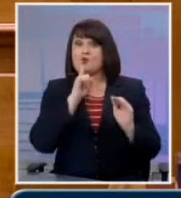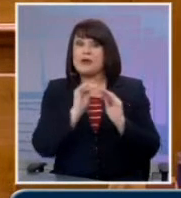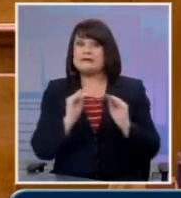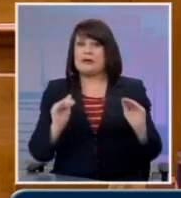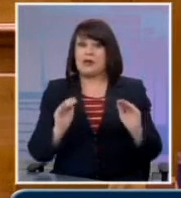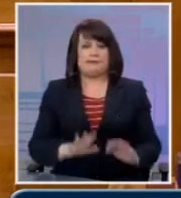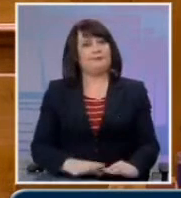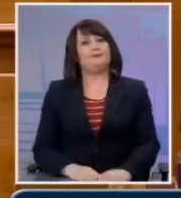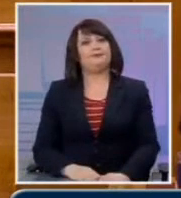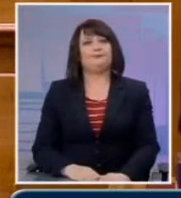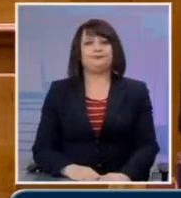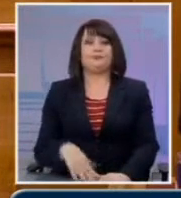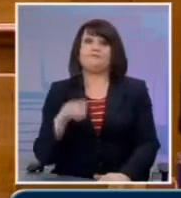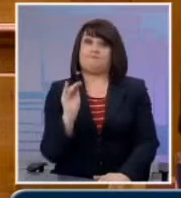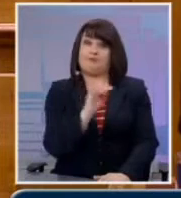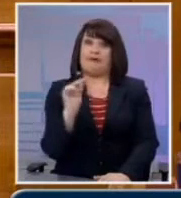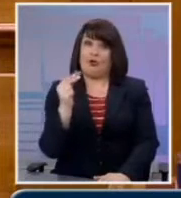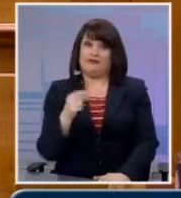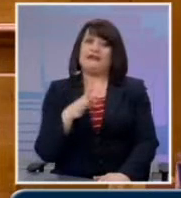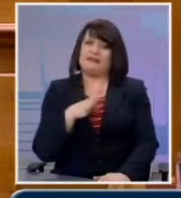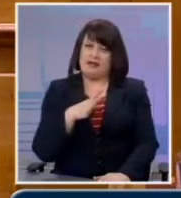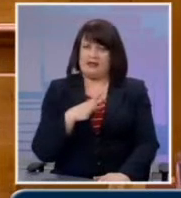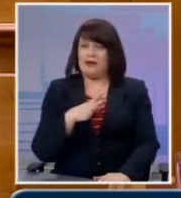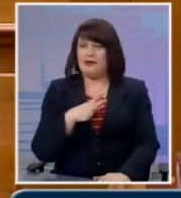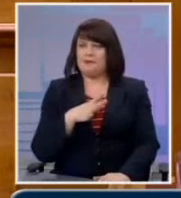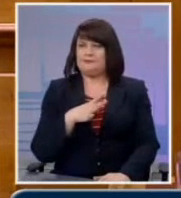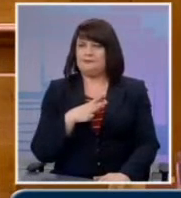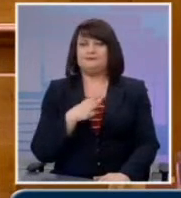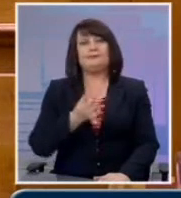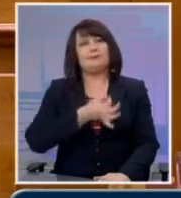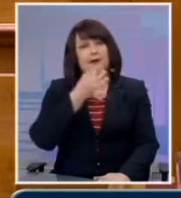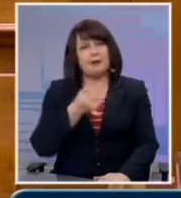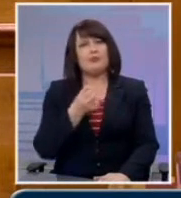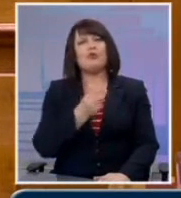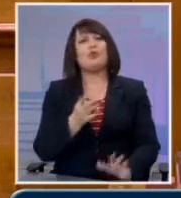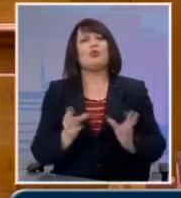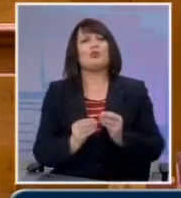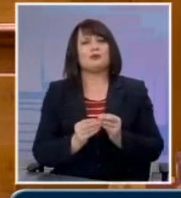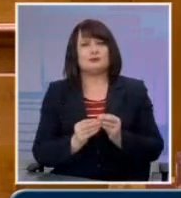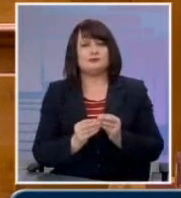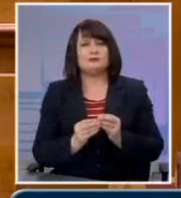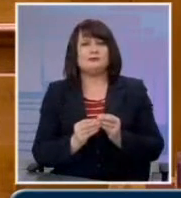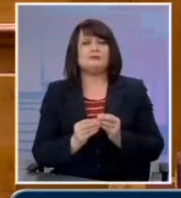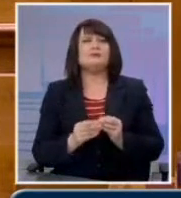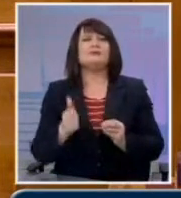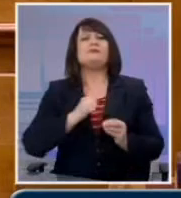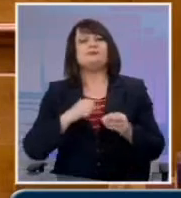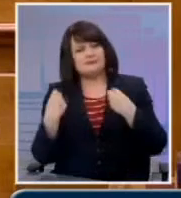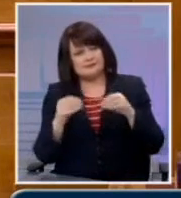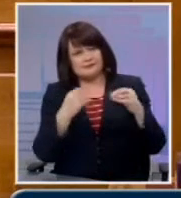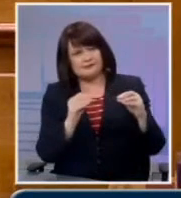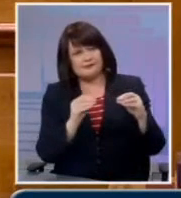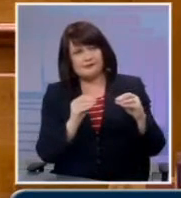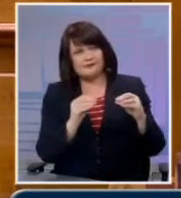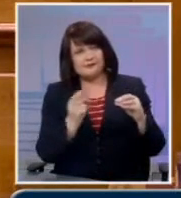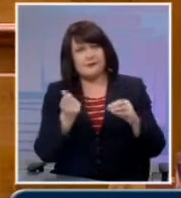Κυρίες και κύριοι συνάδελφοι, θα ήθελα να σας πω και σχετικά με το θέμα των αποκρατικοποιήσεων. Εμείς, ανεξάρτητοι